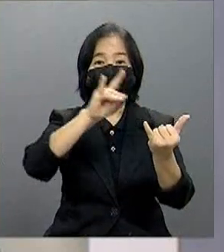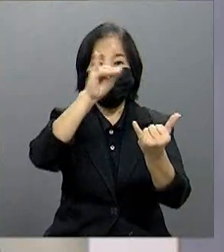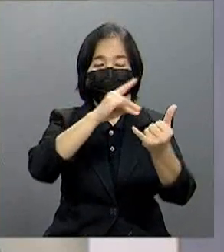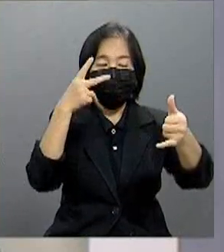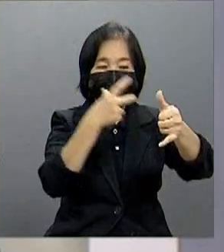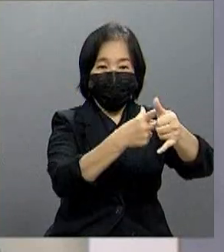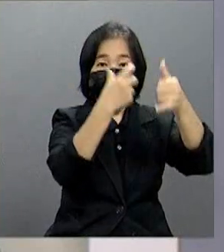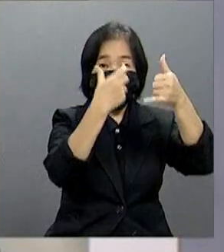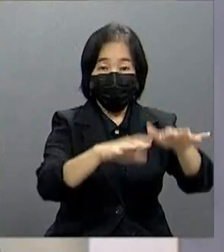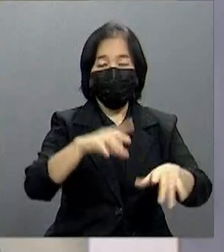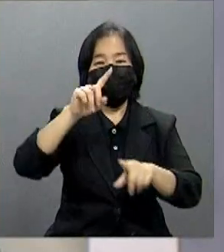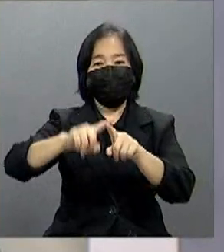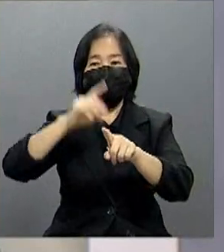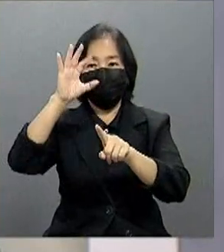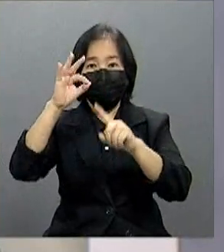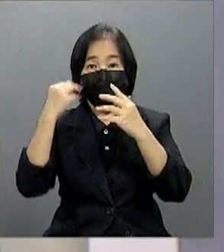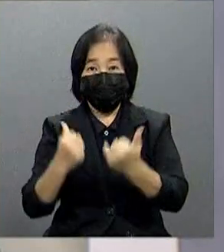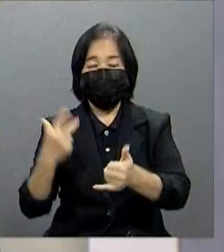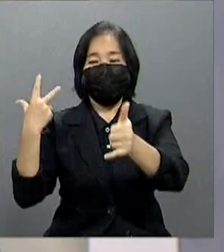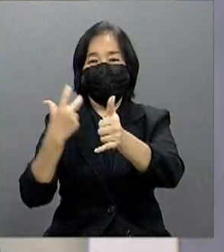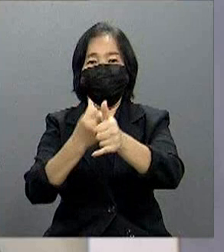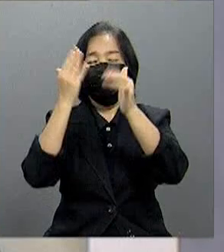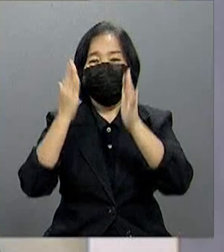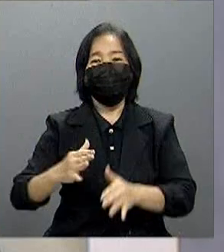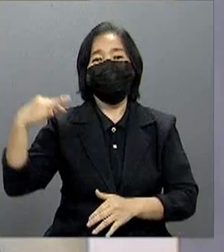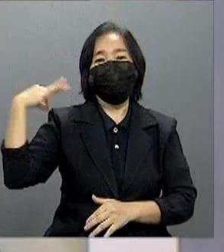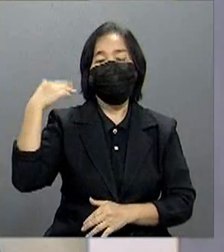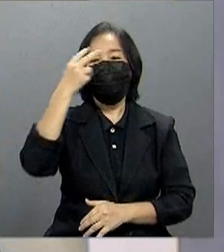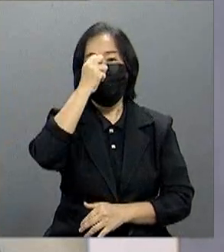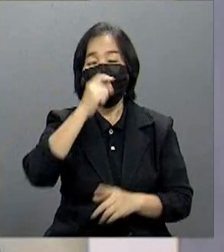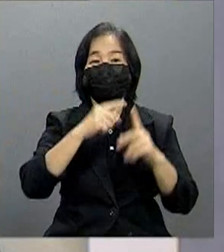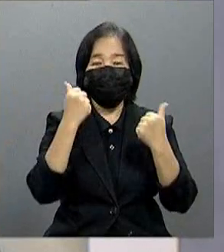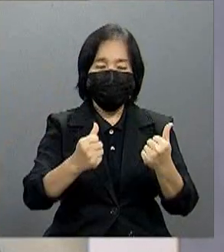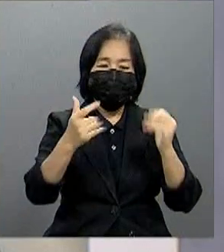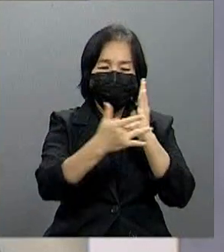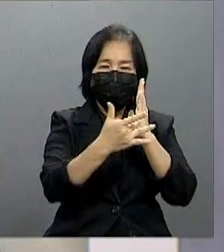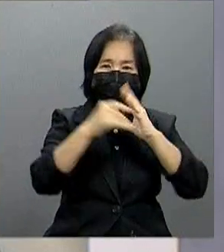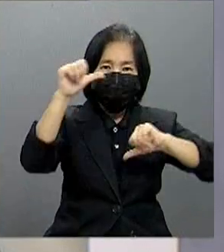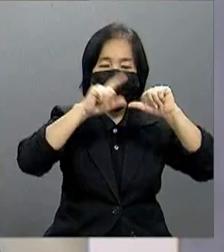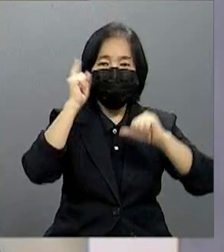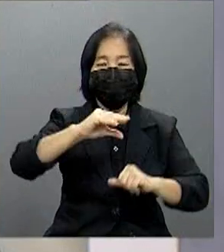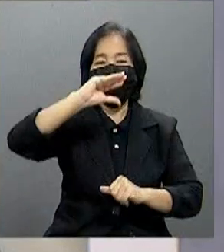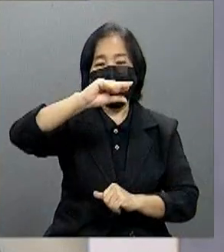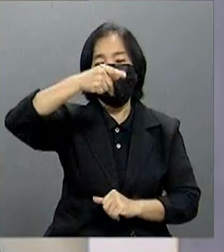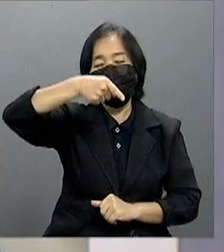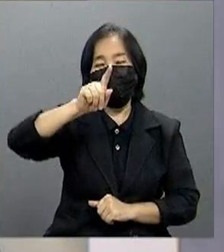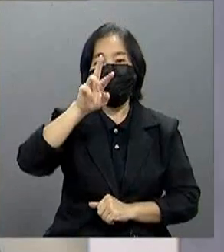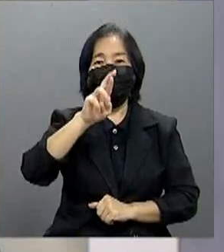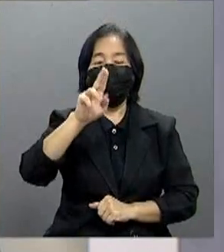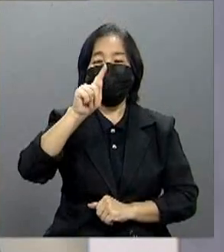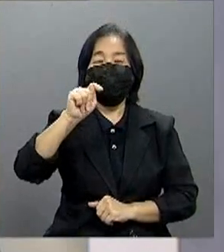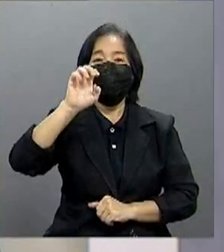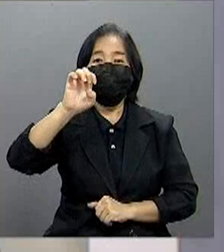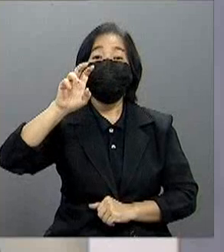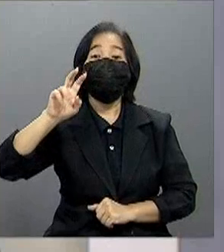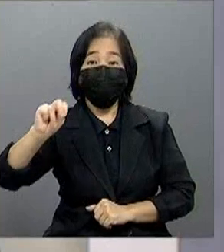ายนที่จะถึงนี้แล้วคุณผู้ชมครับเทคโนโลยีที่เขาใช้เป็นโปรตีนซับยูนิตคุ้นชื่อนี้ไหมครับหลายๆวัคซีนในต่างประเ